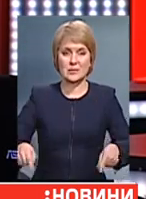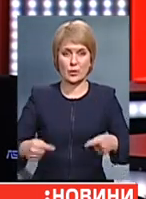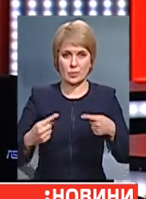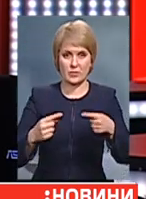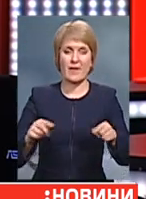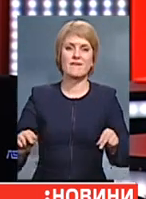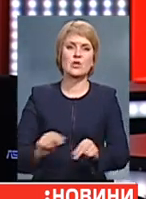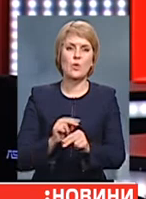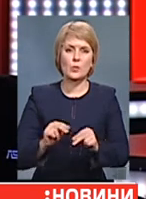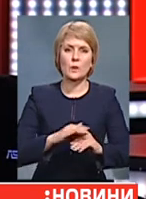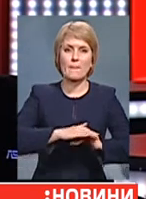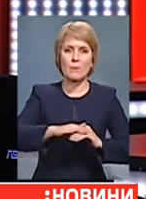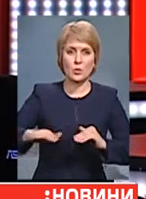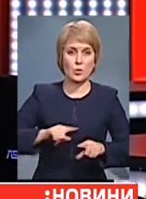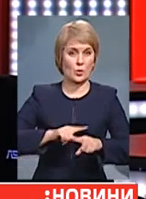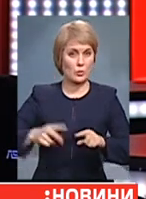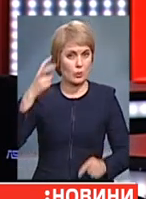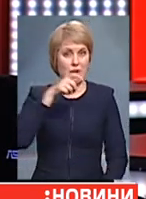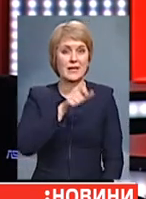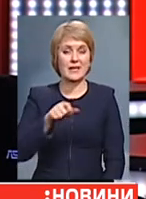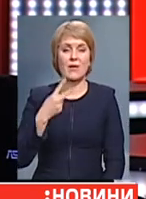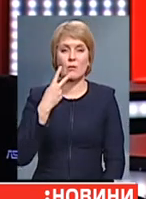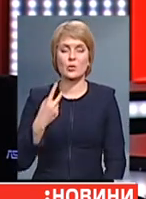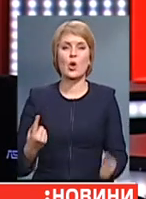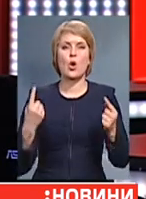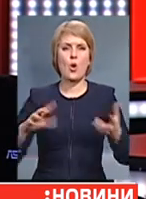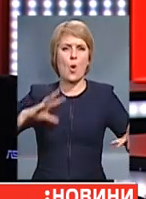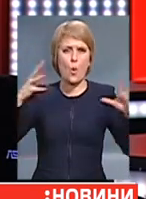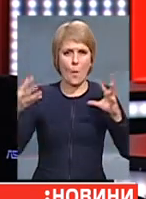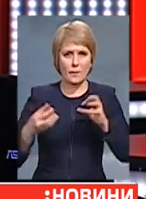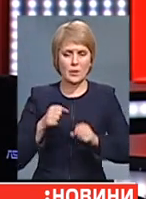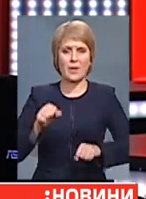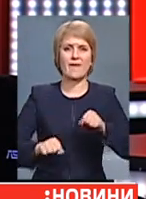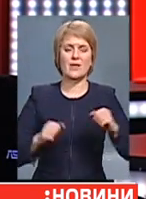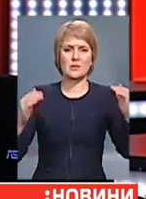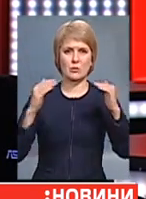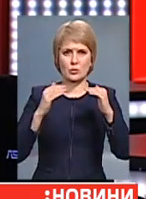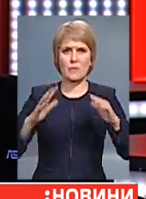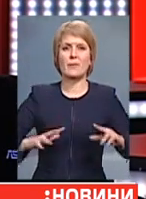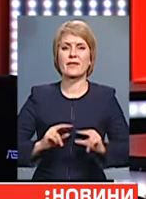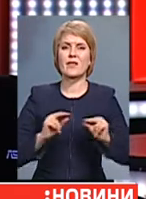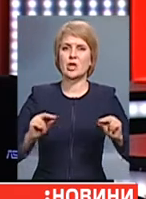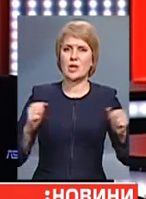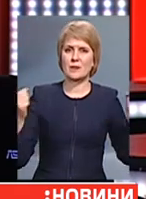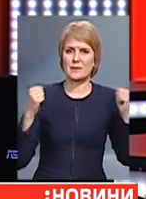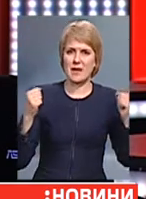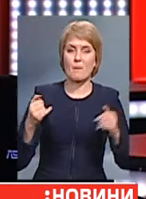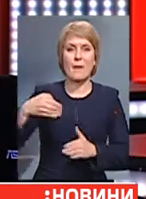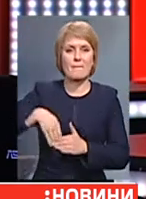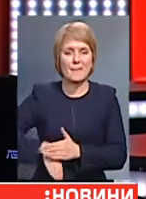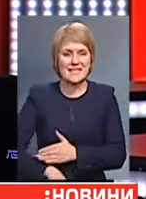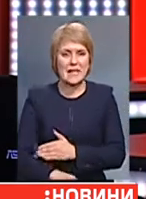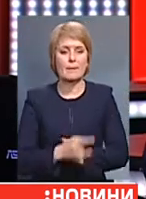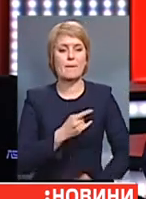полотно. Невдовзі кияни мають побачити комплексну велоспоруду з тренажерним залом і навіть підземним паркінгом. Деталі знає